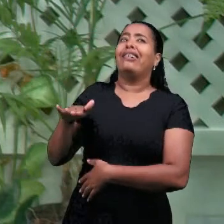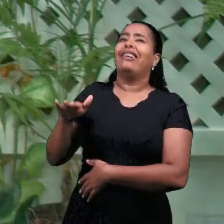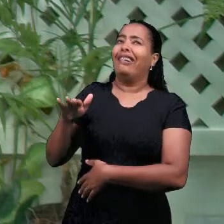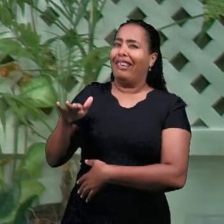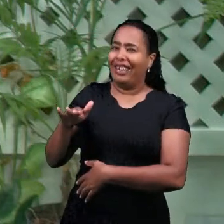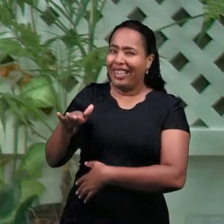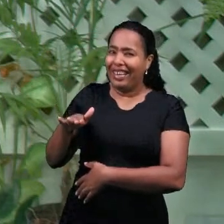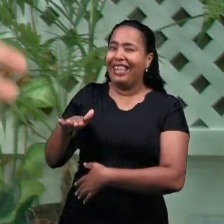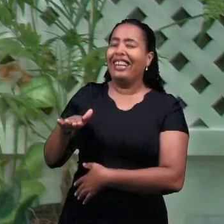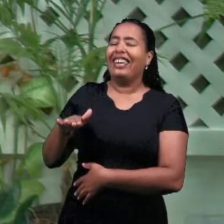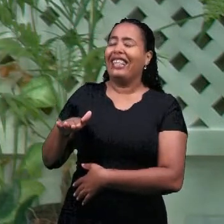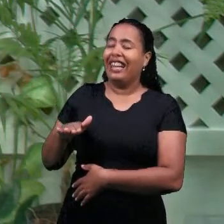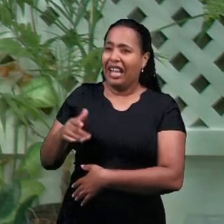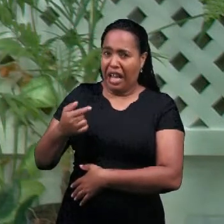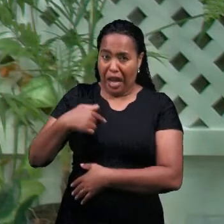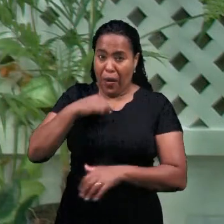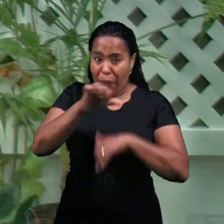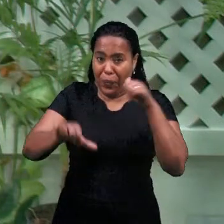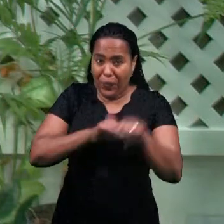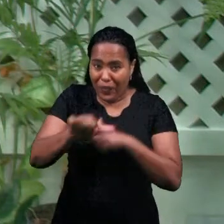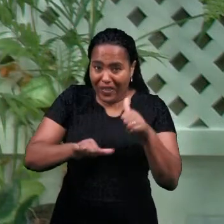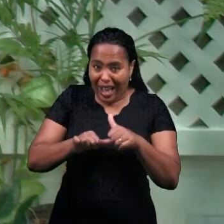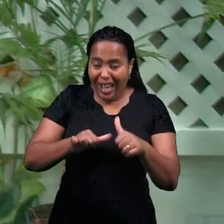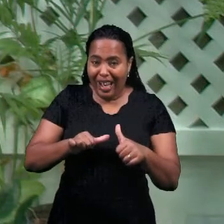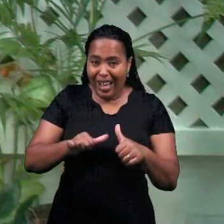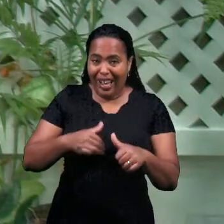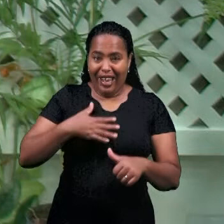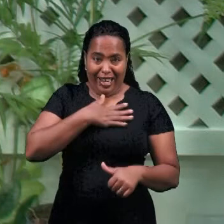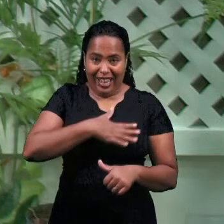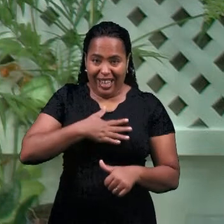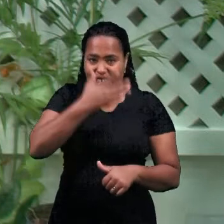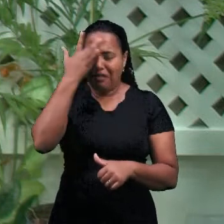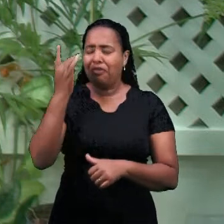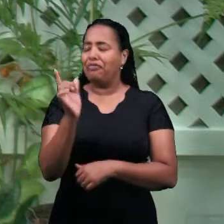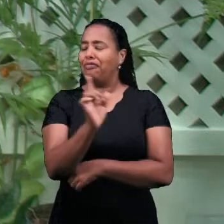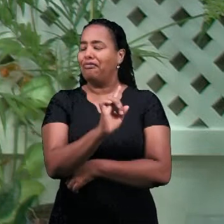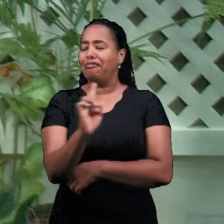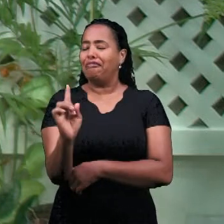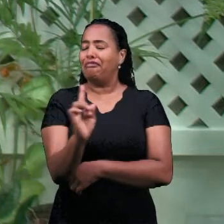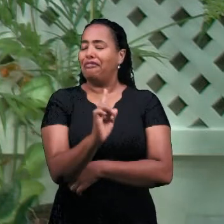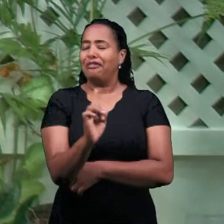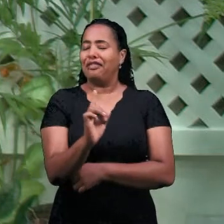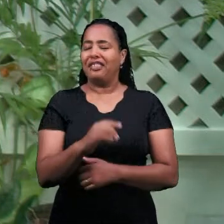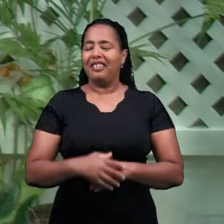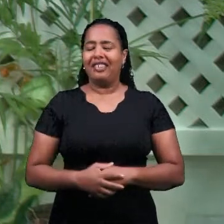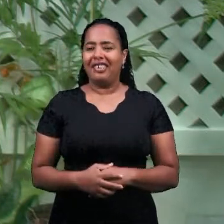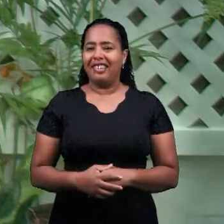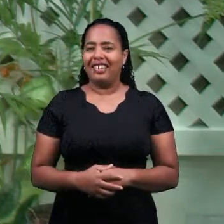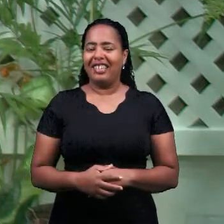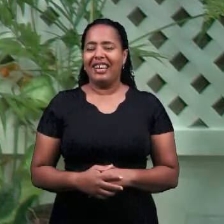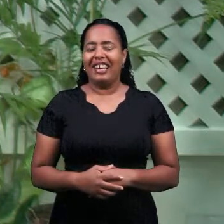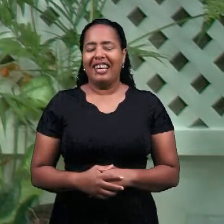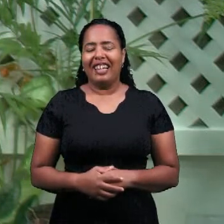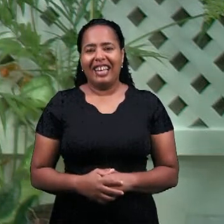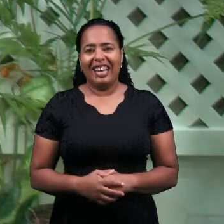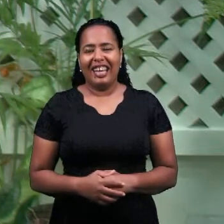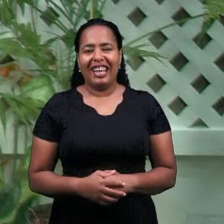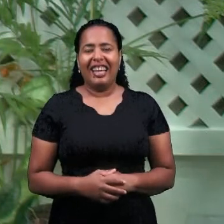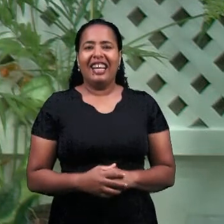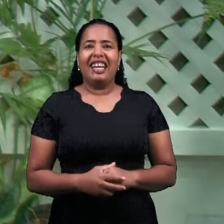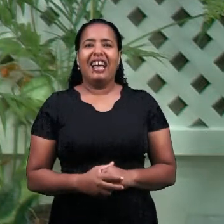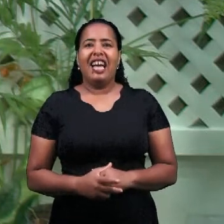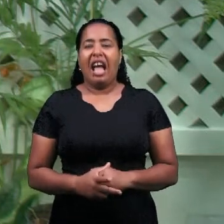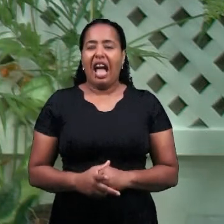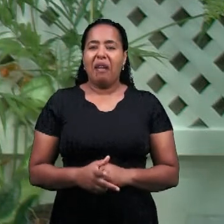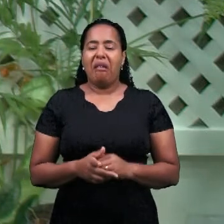soit. Non, et ça, cela ne plaît pas aux gens. Les gens de bien, euh, euh, donc